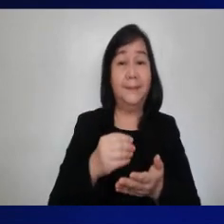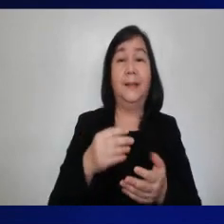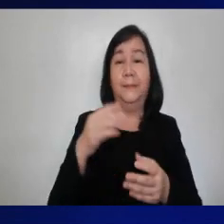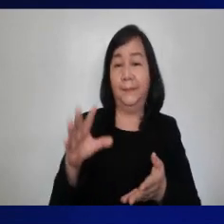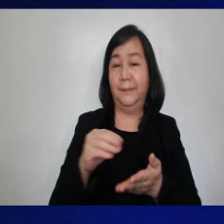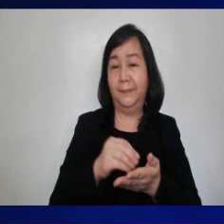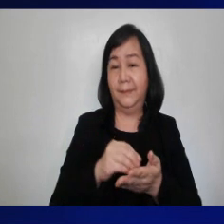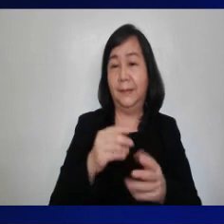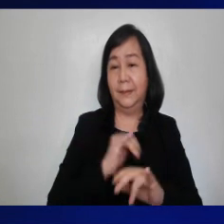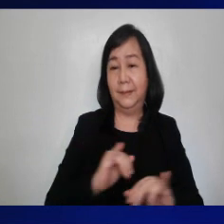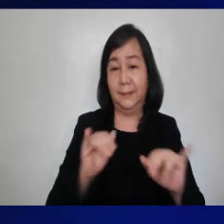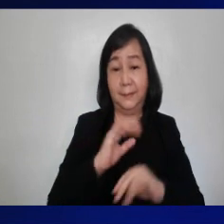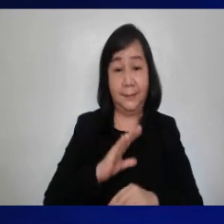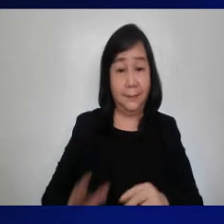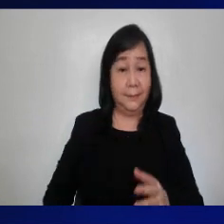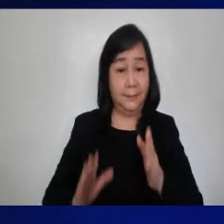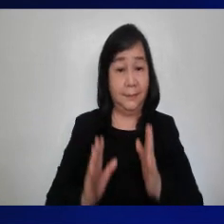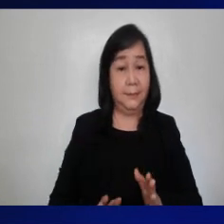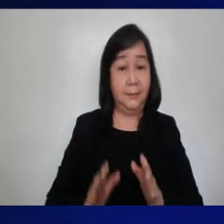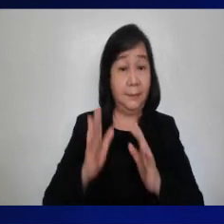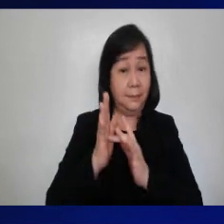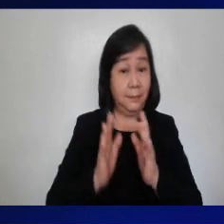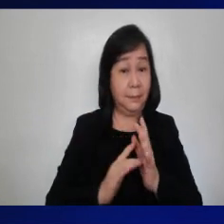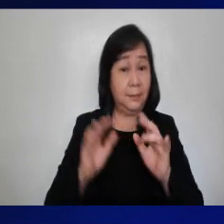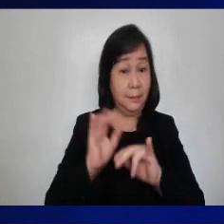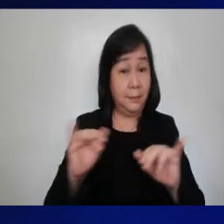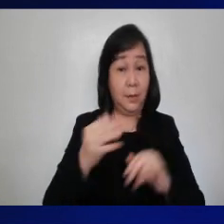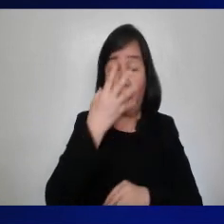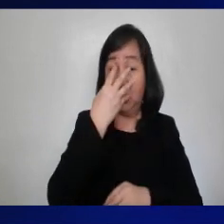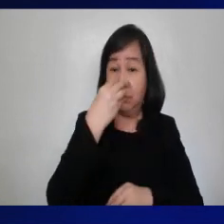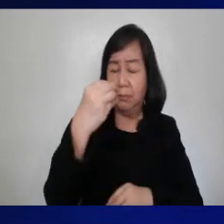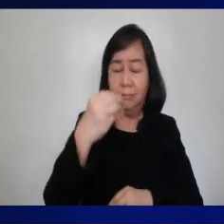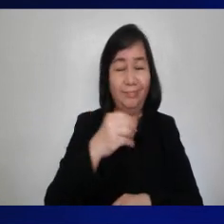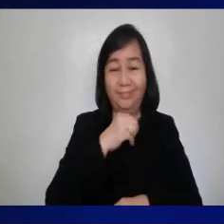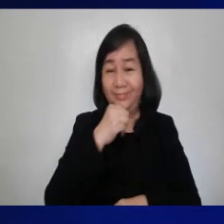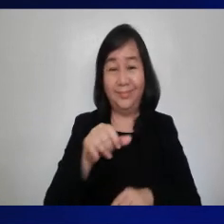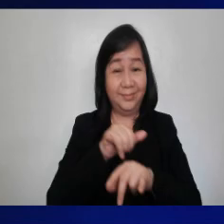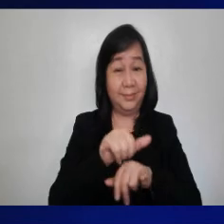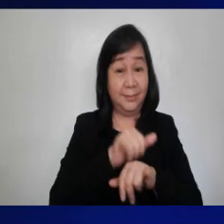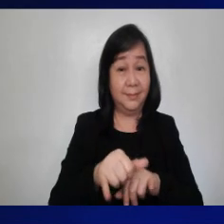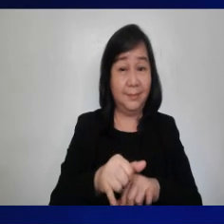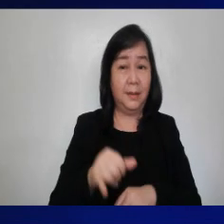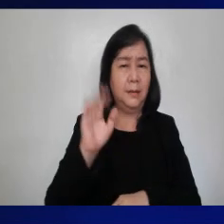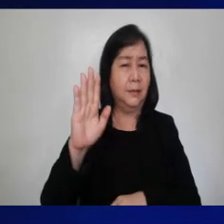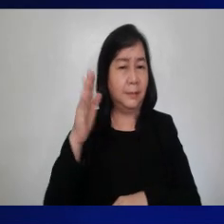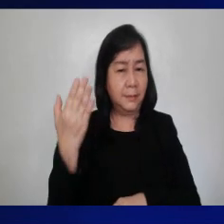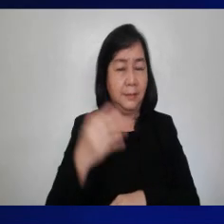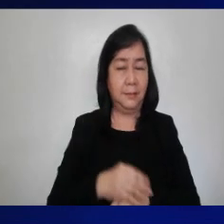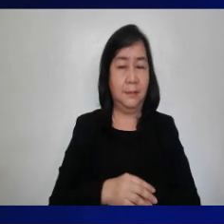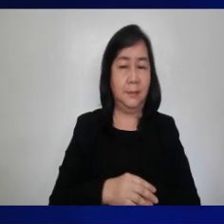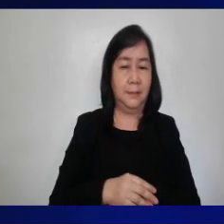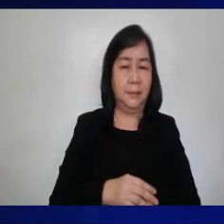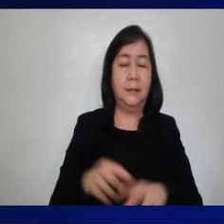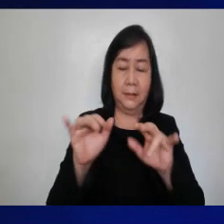bilang mga Kristiyano. Si Jesus, tulad ng lobo, ay hindi naging mandaraya o taksil. Siya ay